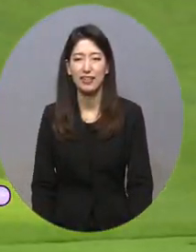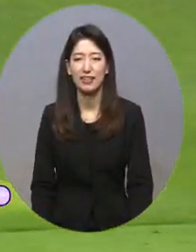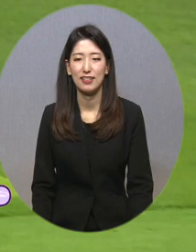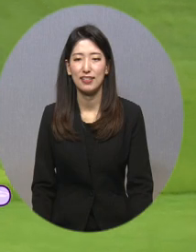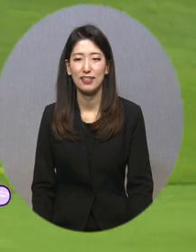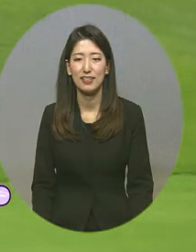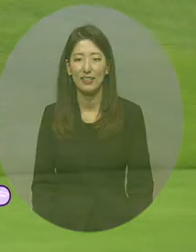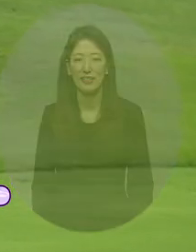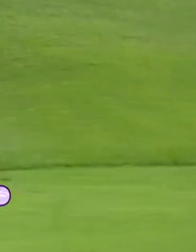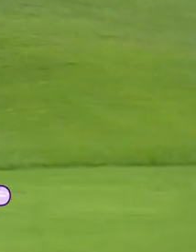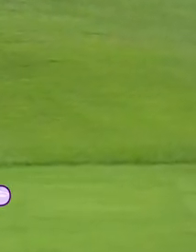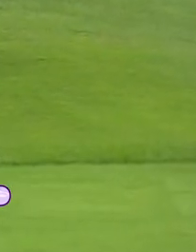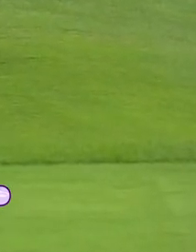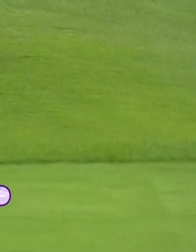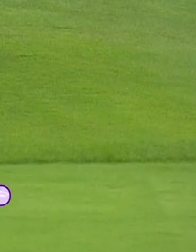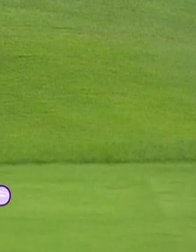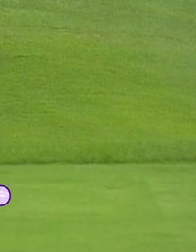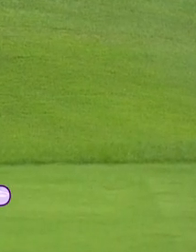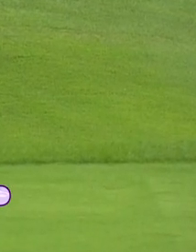도망가자.